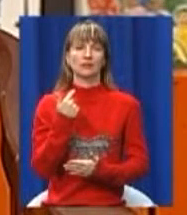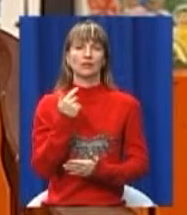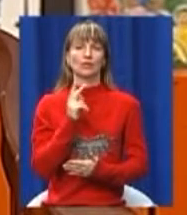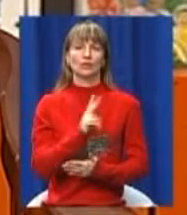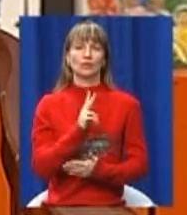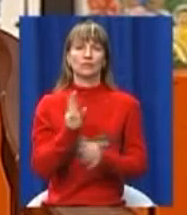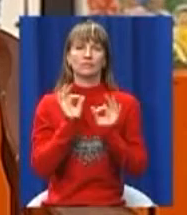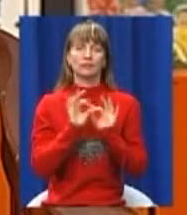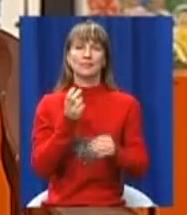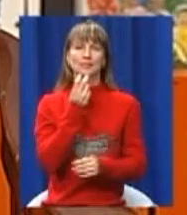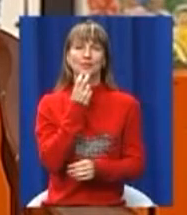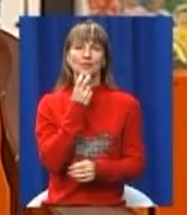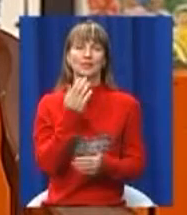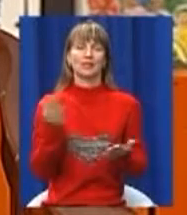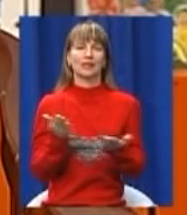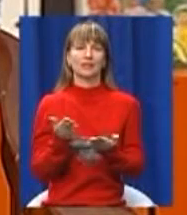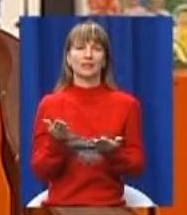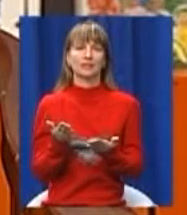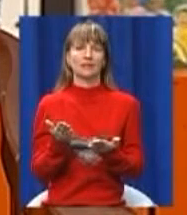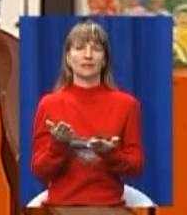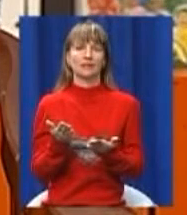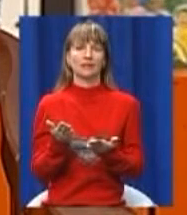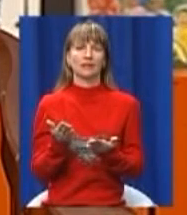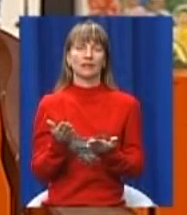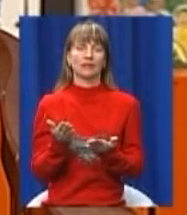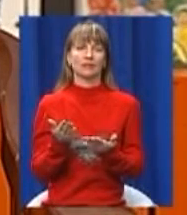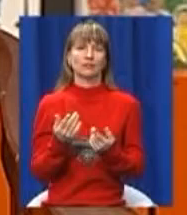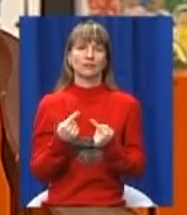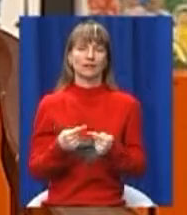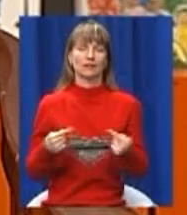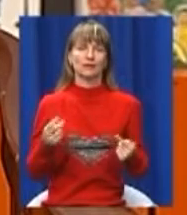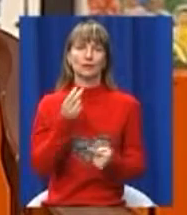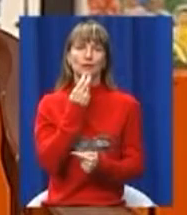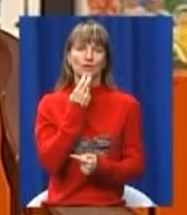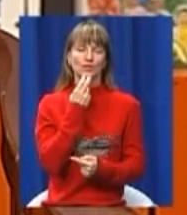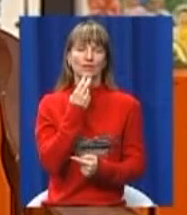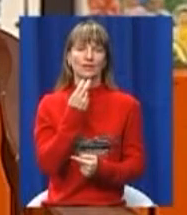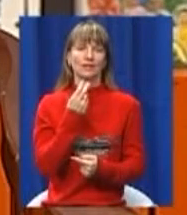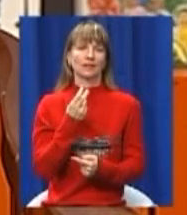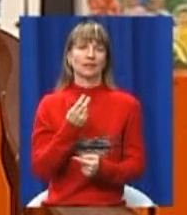хтось розповідає смішні якісь гумористичні,